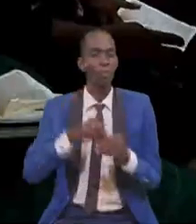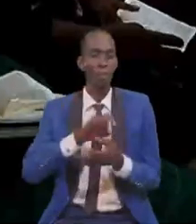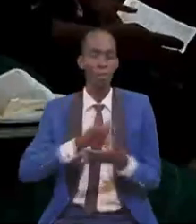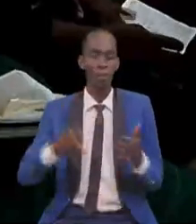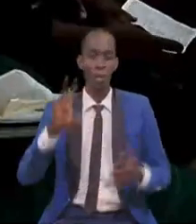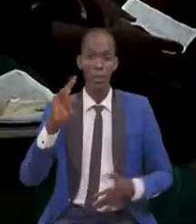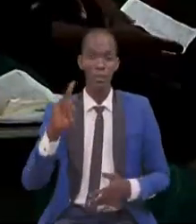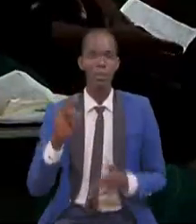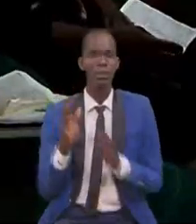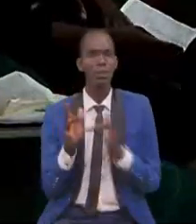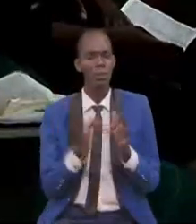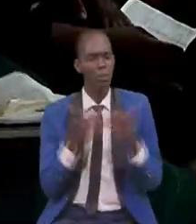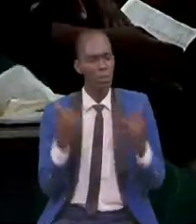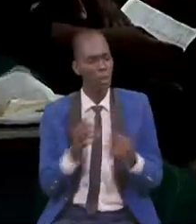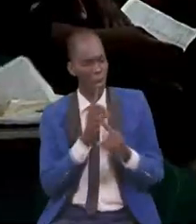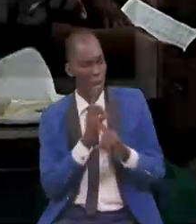17.